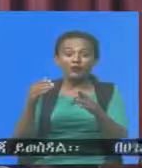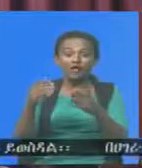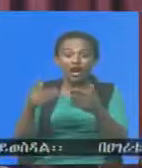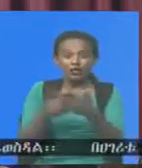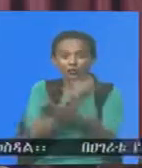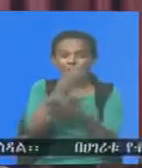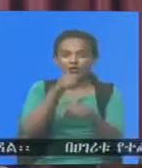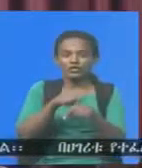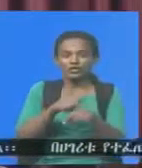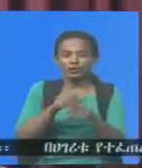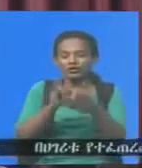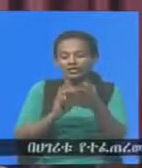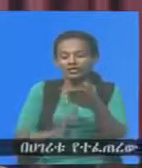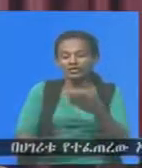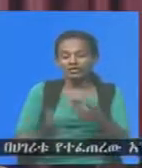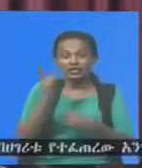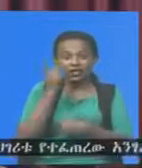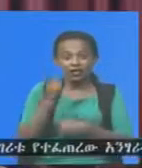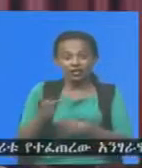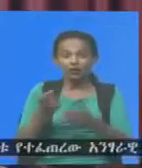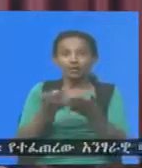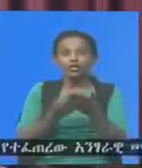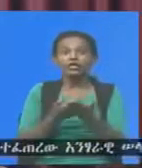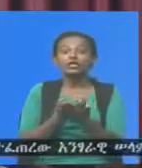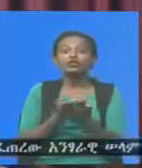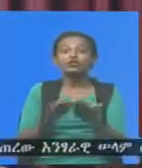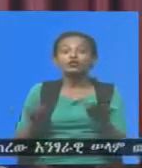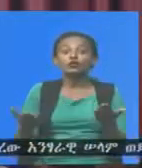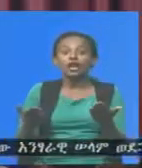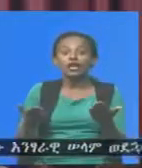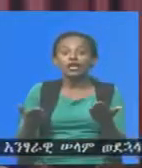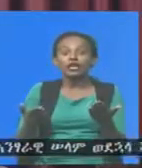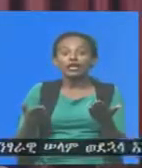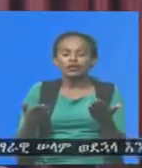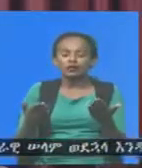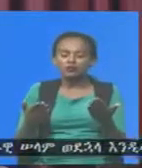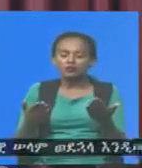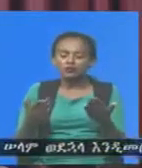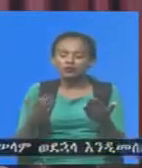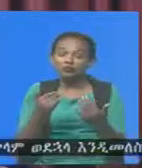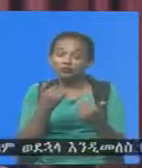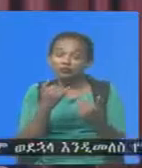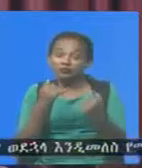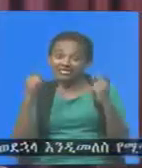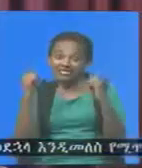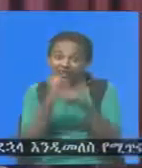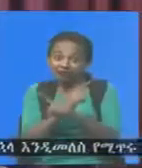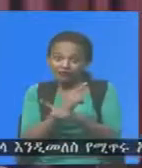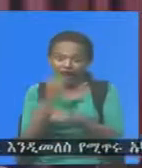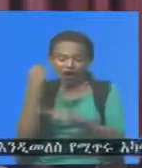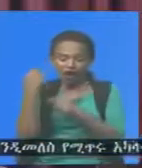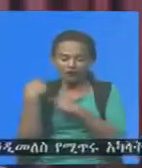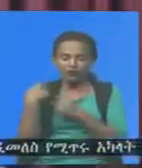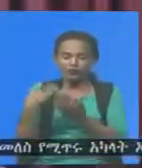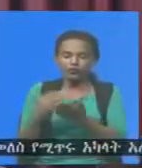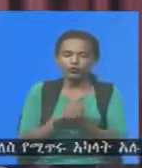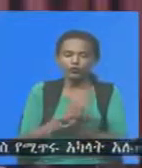እንዳየነው የዚህ ጉዳይ መዛነፍ ኃላፊነት መውሰድ ያለብን